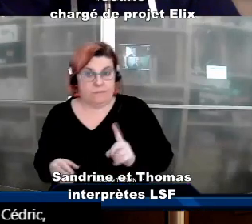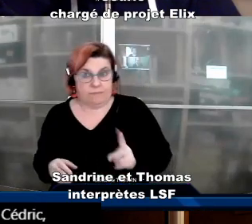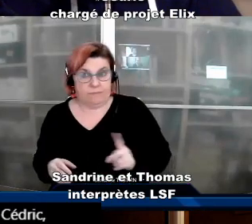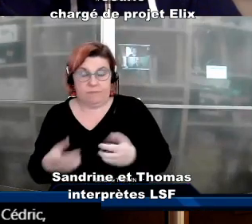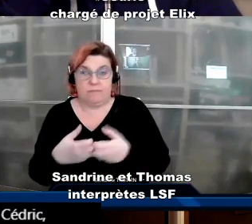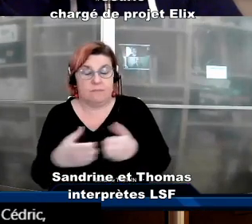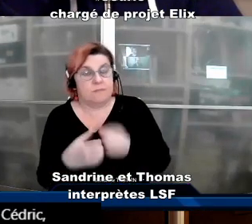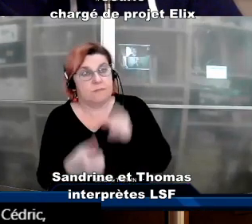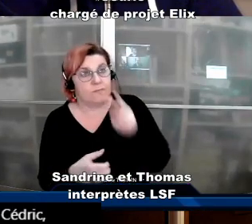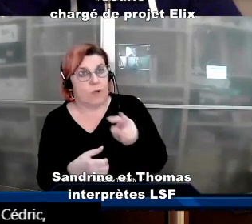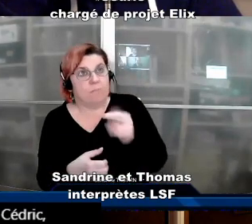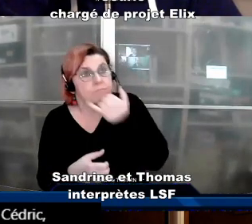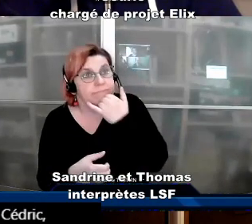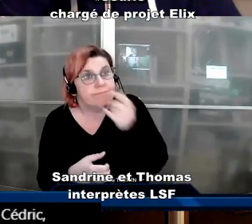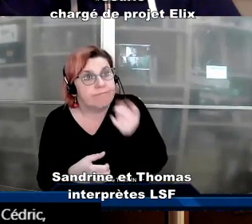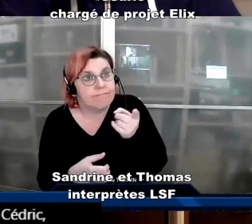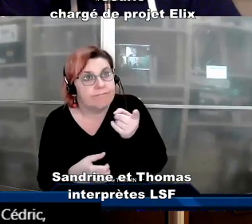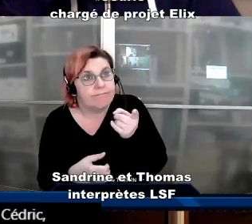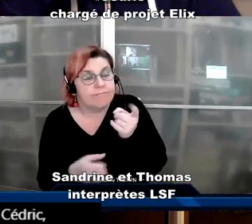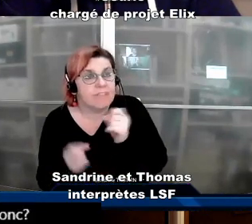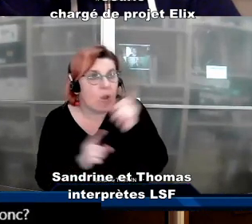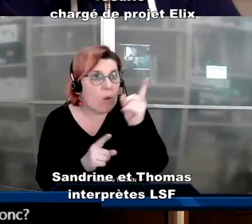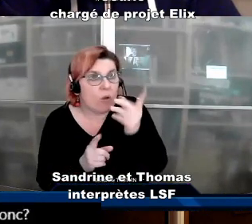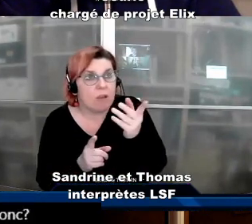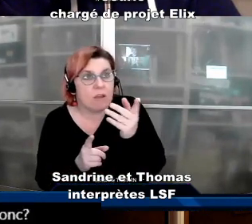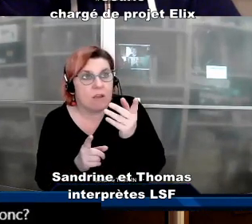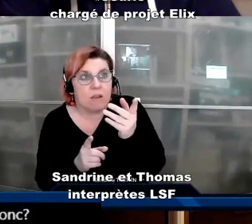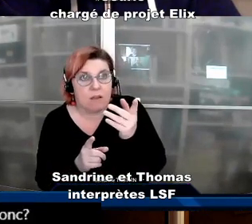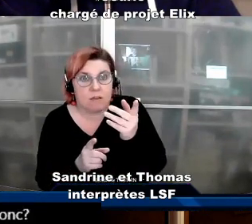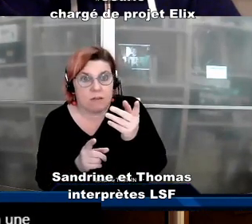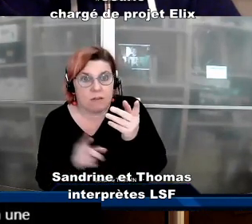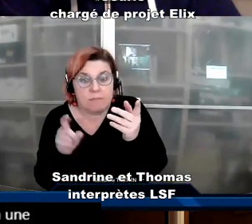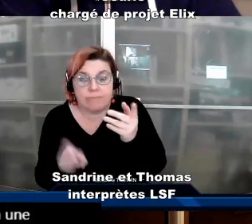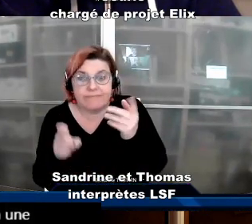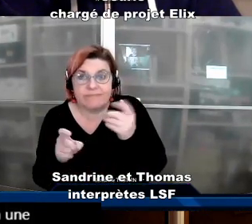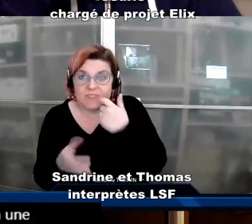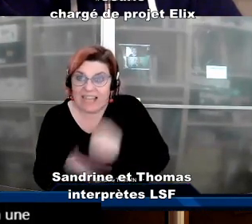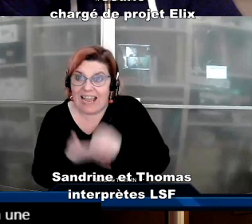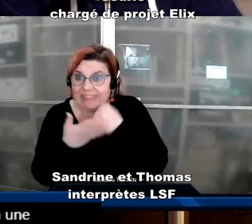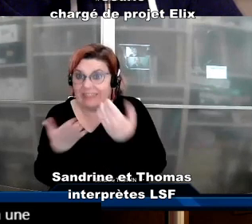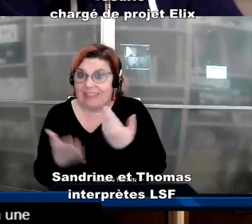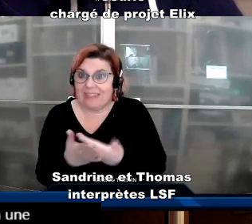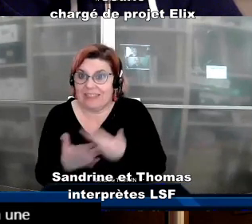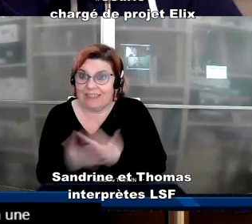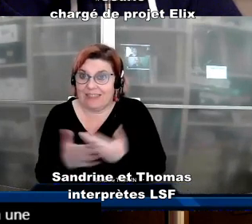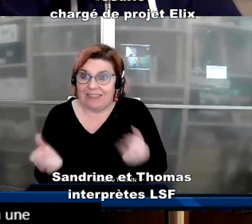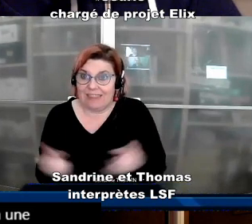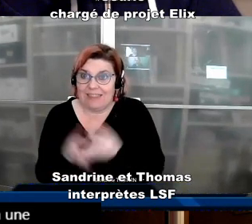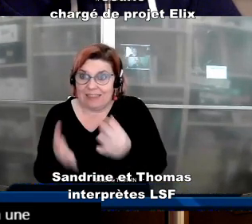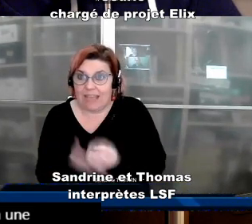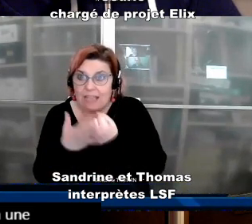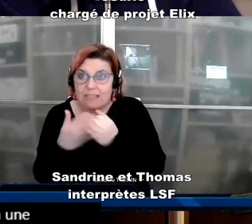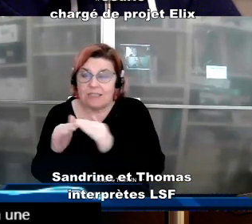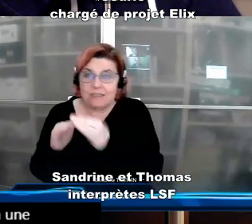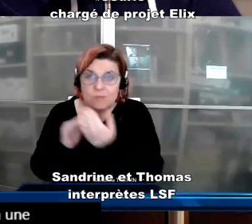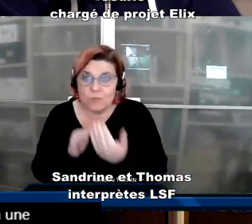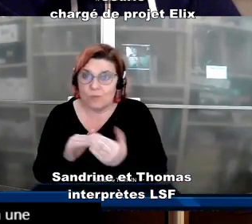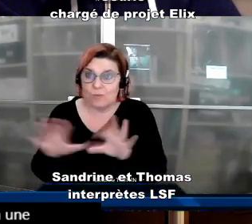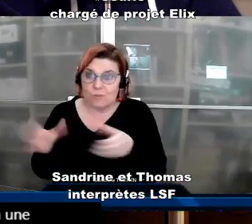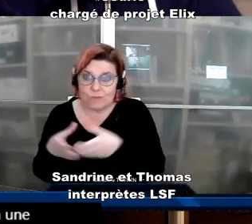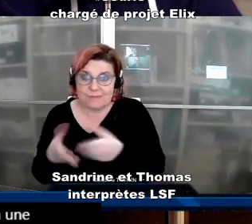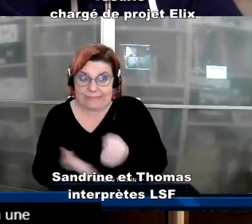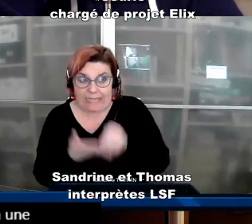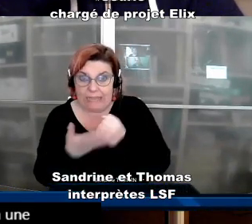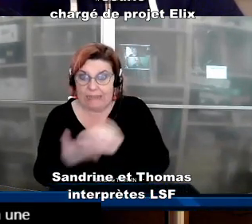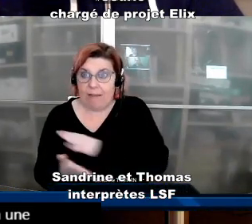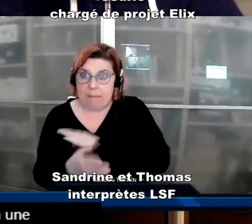voyez une erreur, voilà, vous nous aidez et vous aidez aussi Elix, vous aidez la communauté en